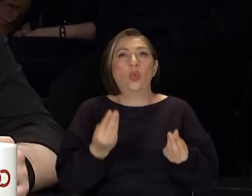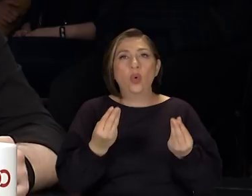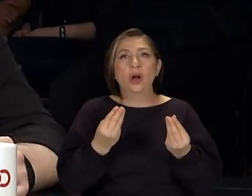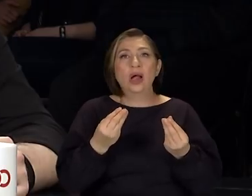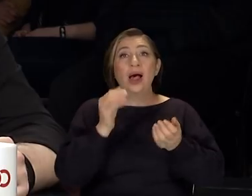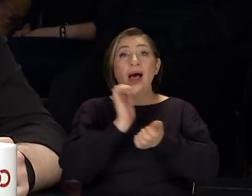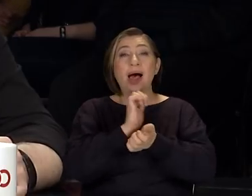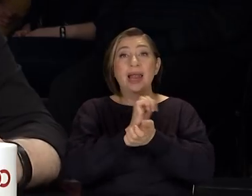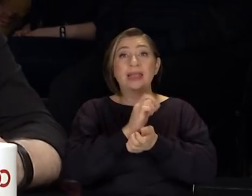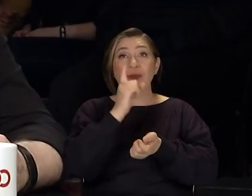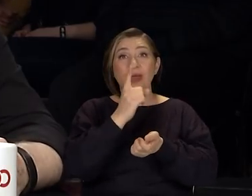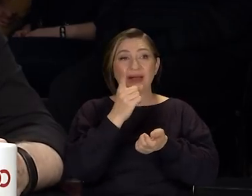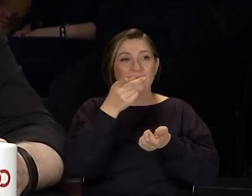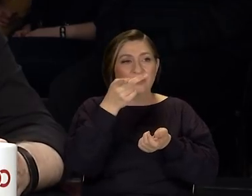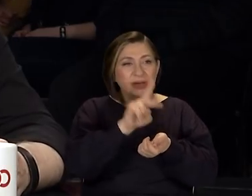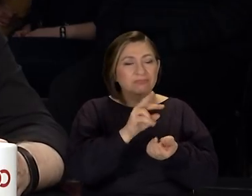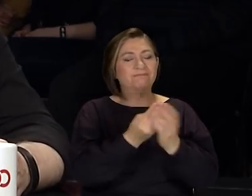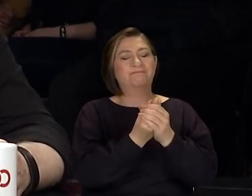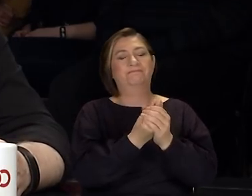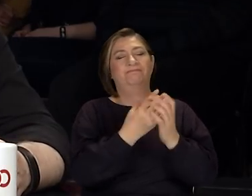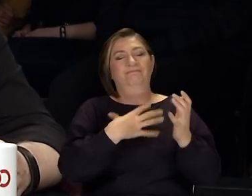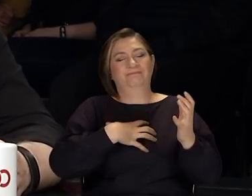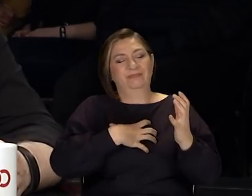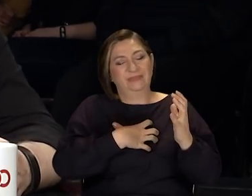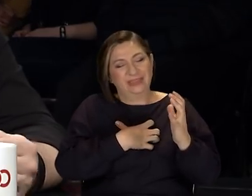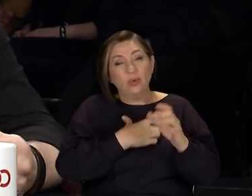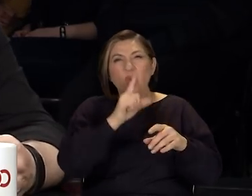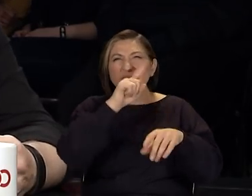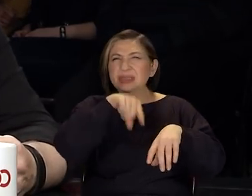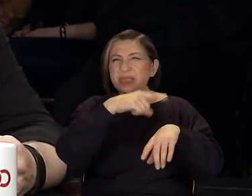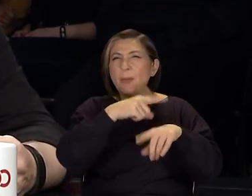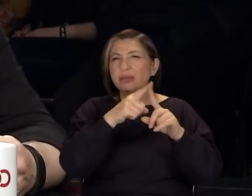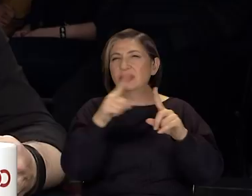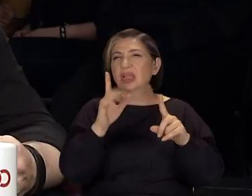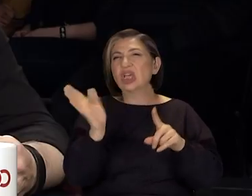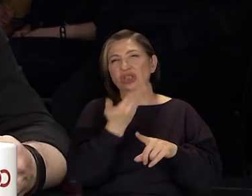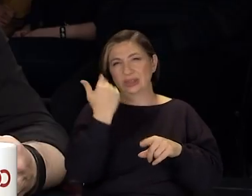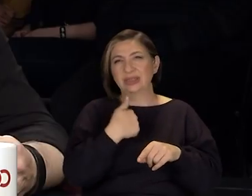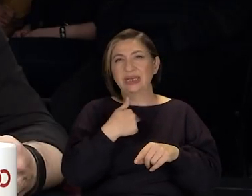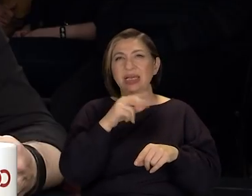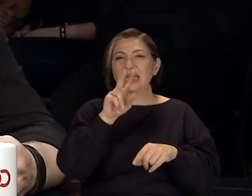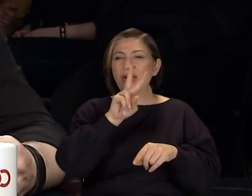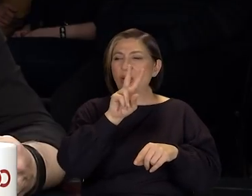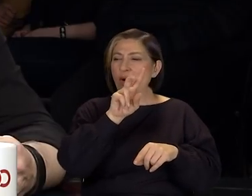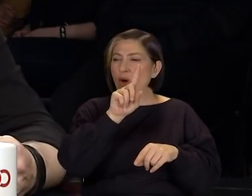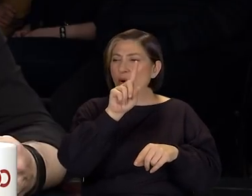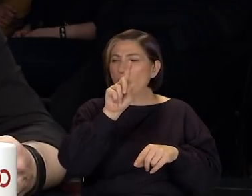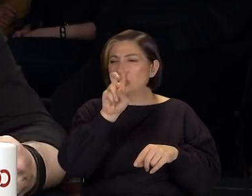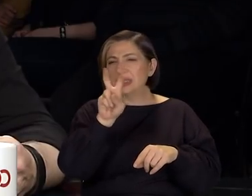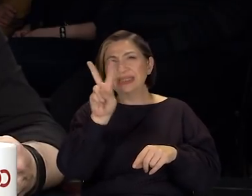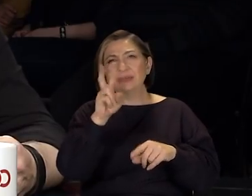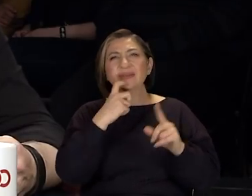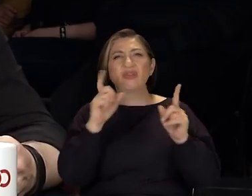ve ailede de bir vefatla karşılaşıyorsunuz. Hmm. Hayatımda böyle bir zor dönem vardı. 20'li, 18'li